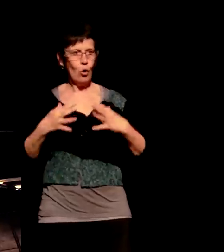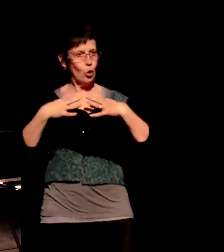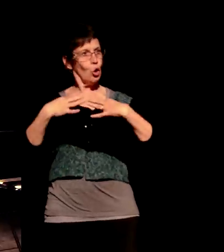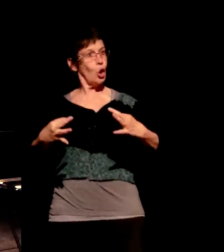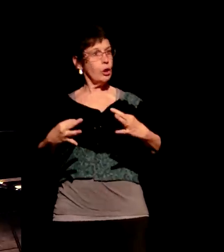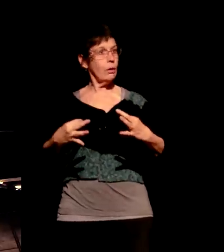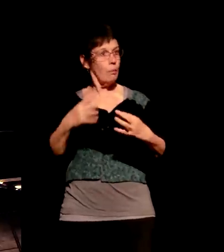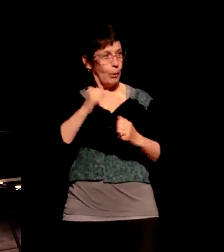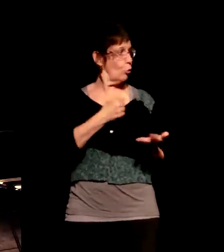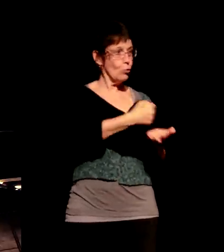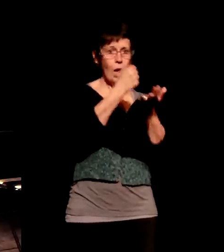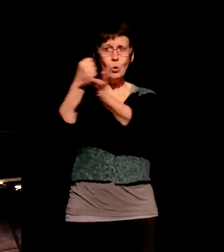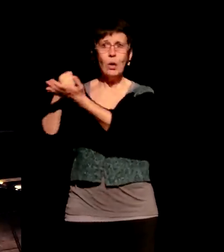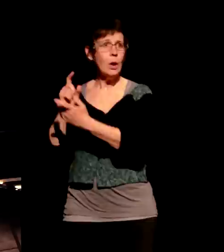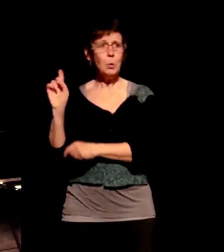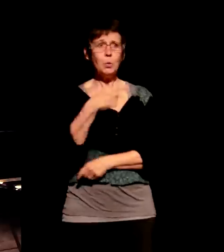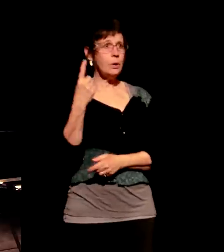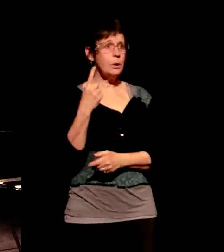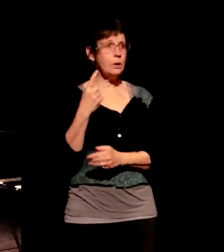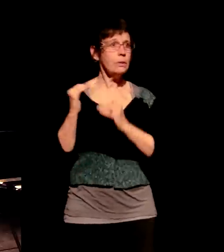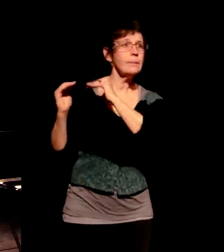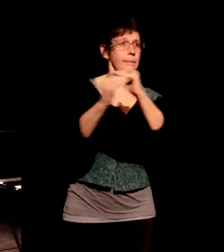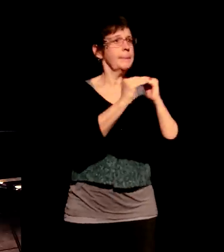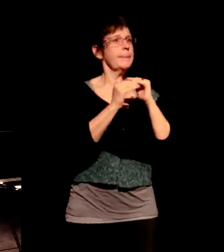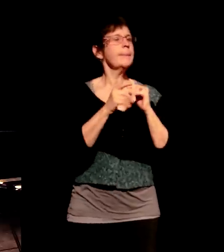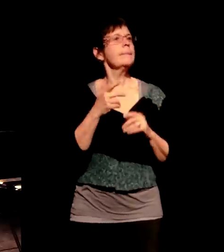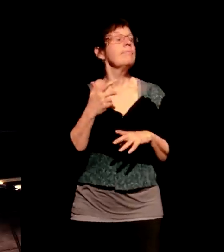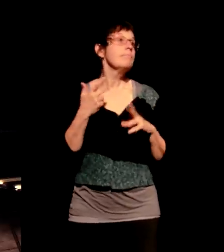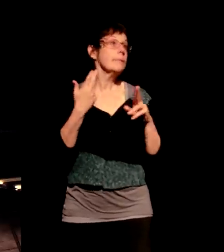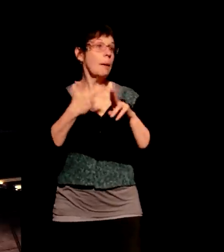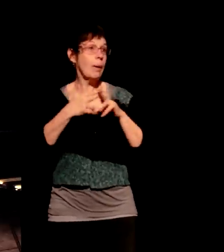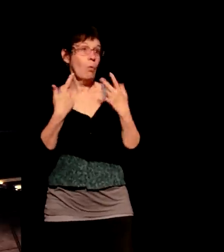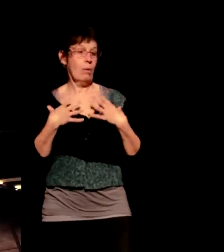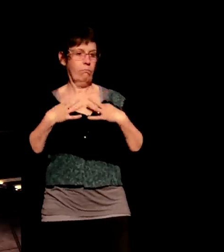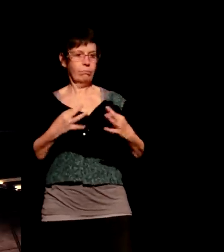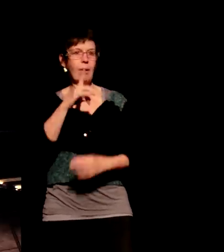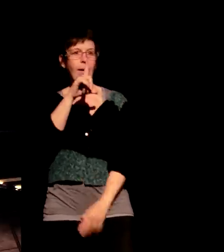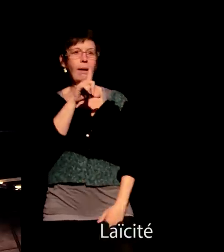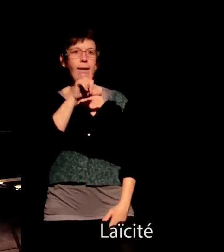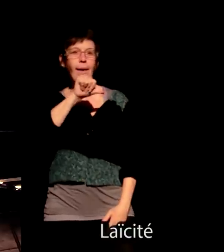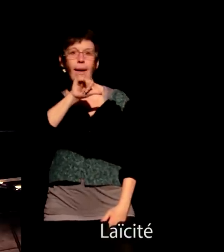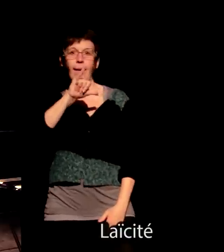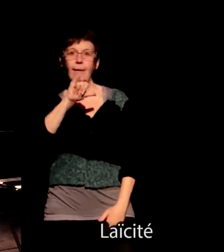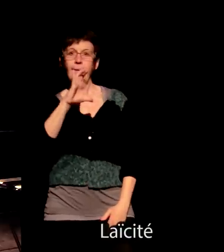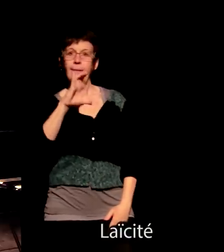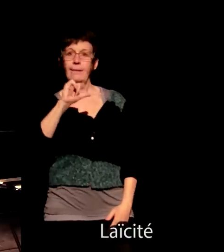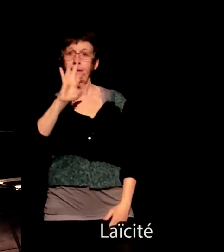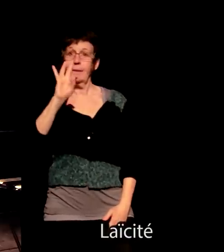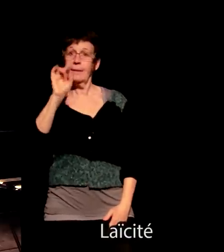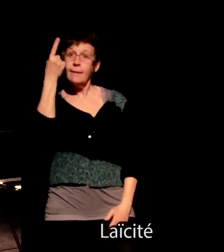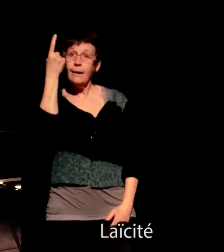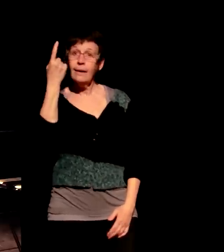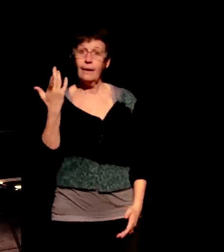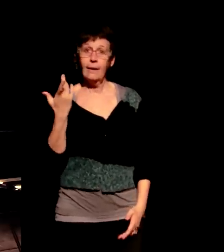monde de la même manière? Et cet outil, c'est la laïcité. Alors, je vois bien que la laïcité, c'est lié, hein, ces débats